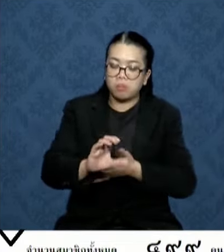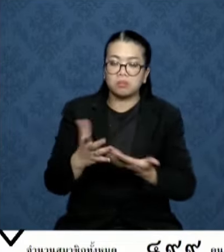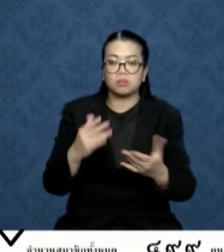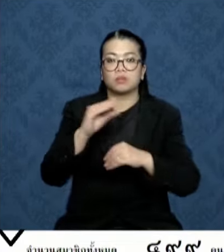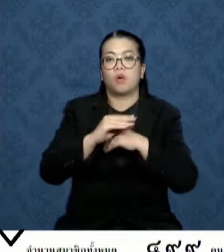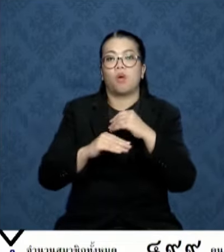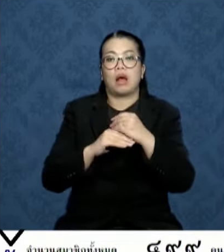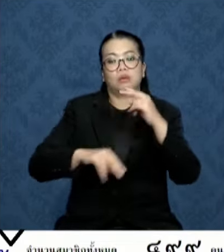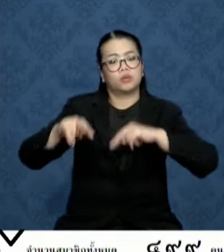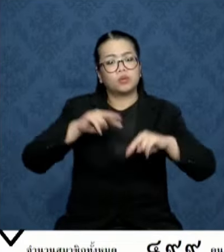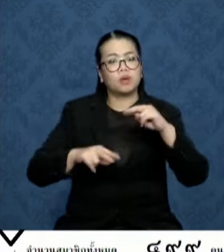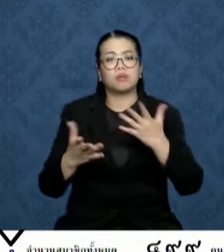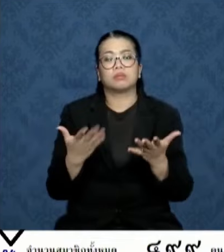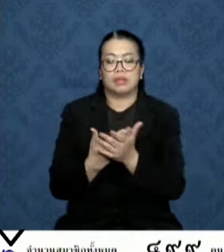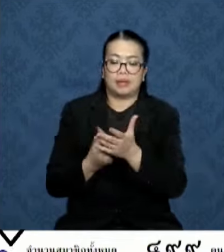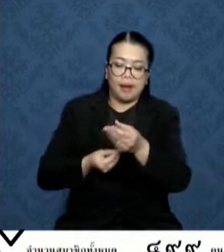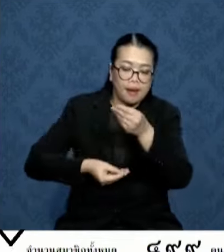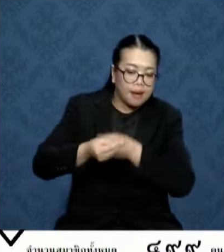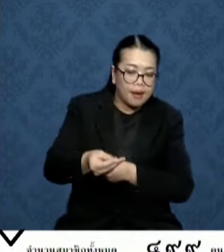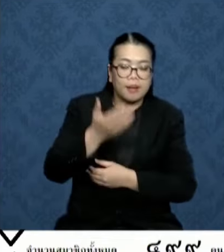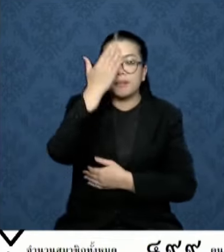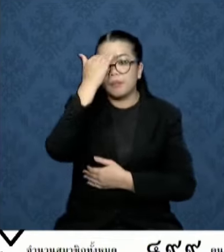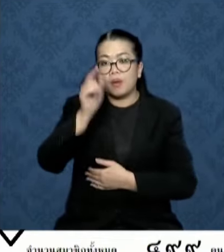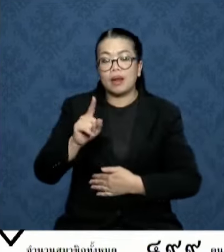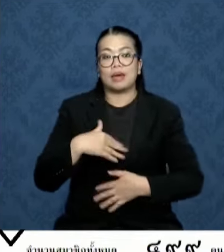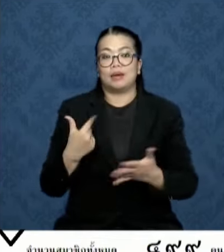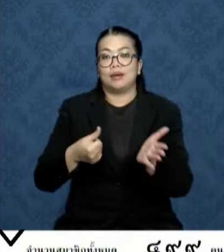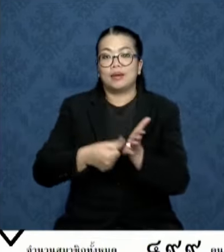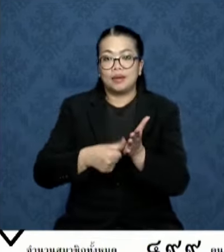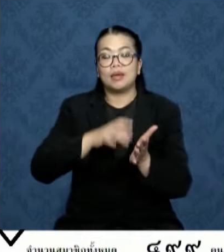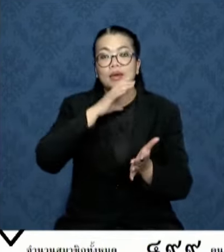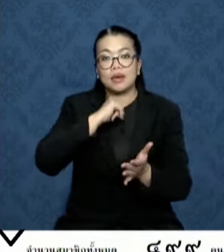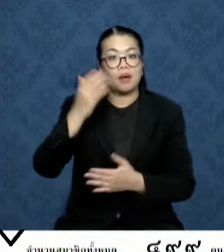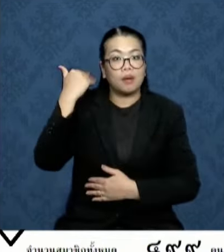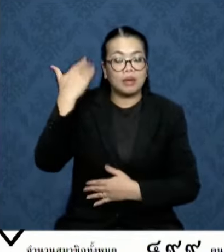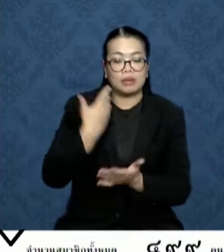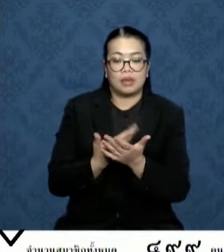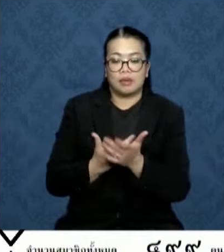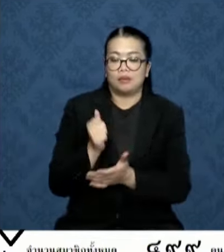เพื่อโครงการในส่วนนี้มาชดใช้ครัเพราวาอะไรเพระวานี่เก่าในอดีตกยไม่หมด